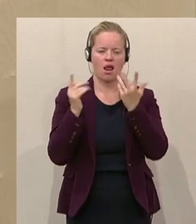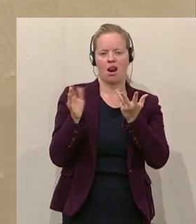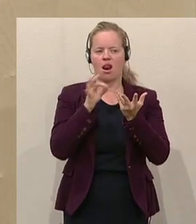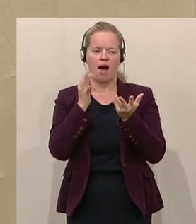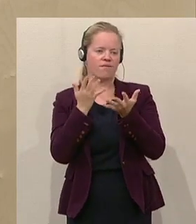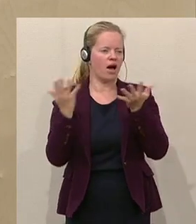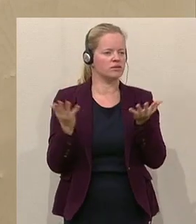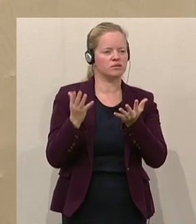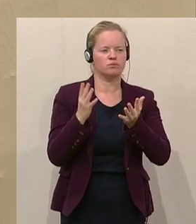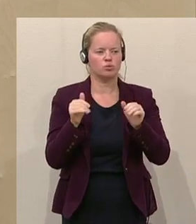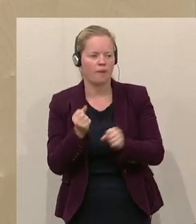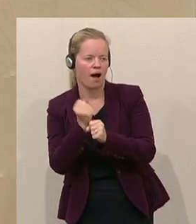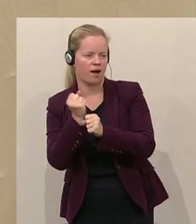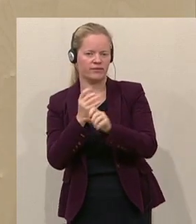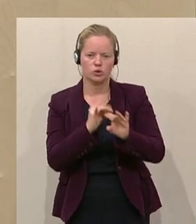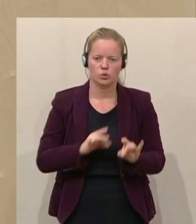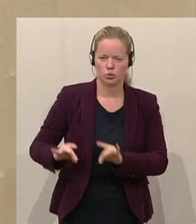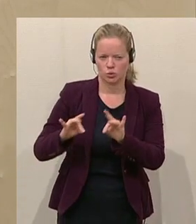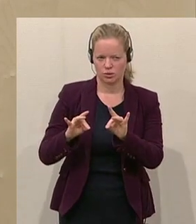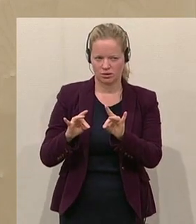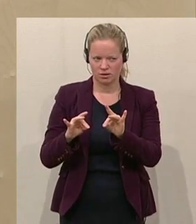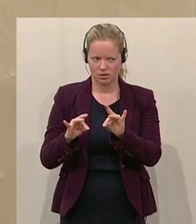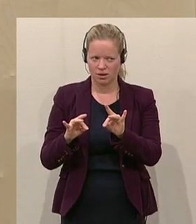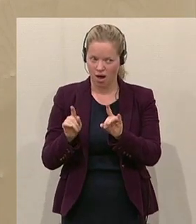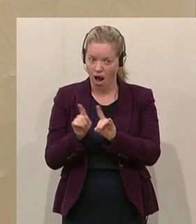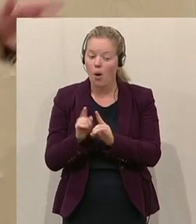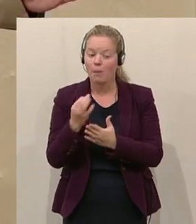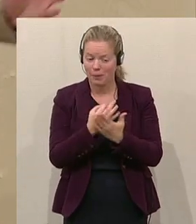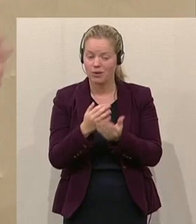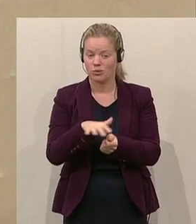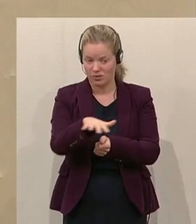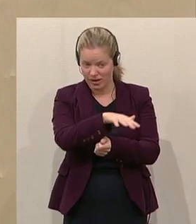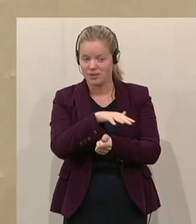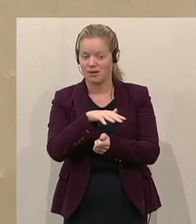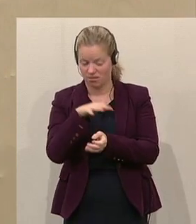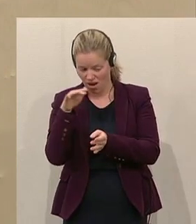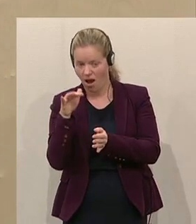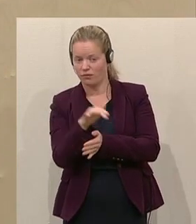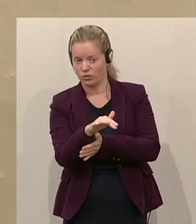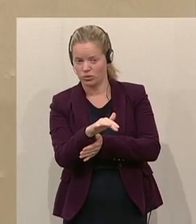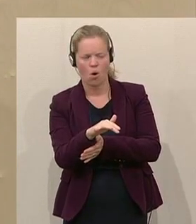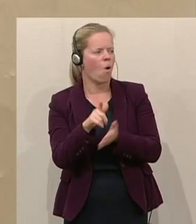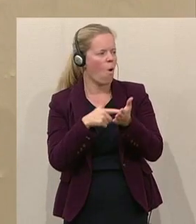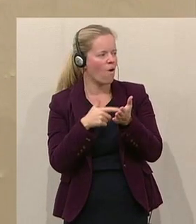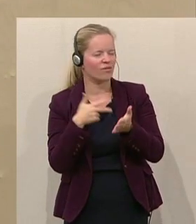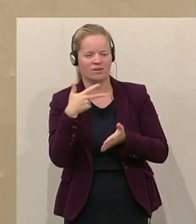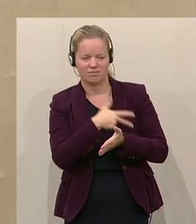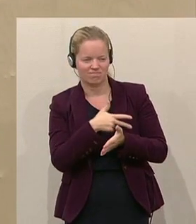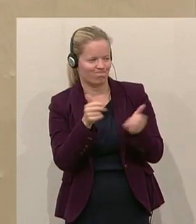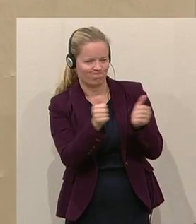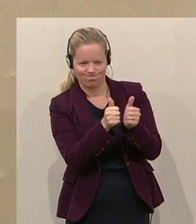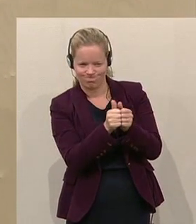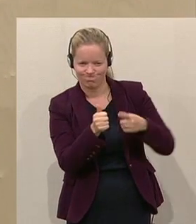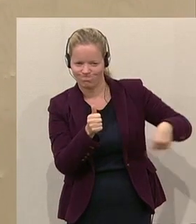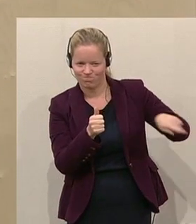sagen, zu denken, zu tun haben. Und das übertragt sich im Grunde genommen auch auf das Bildungswesen. Natürlich oft im Einklang mit den Sozialisten, wo sie im Grunde genommen